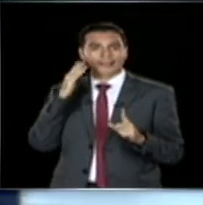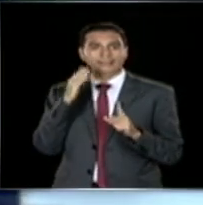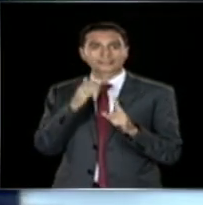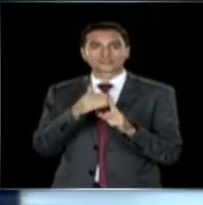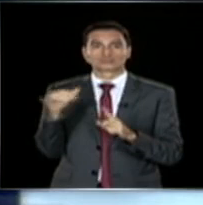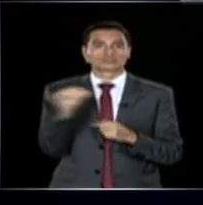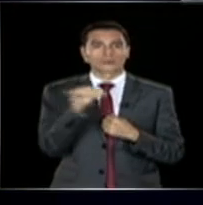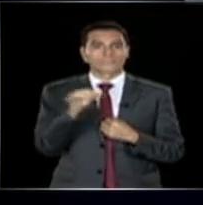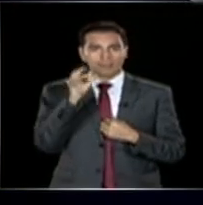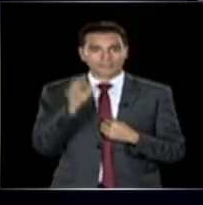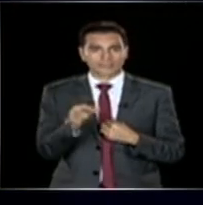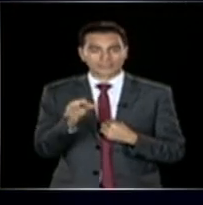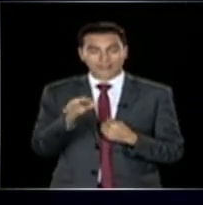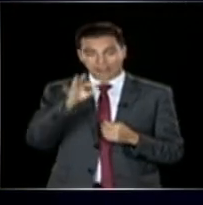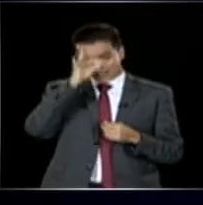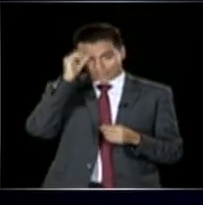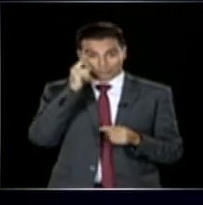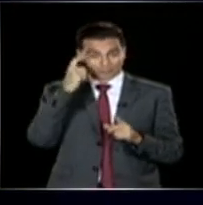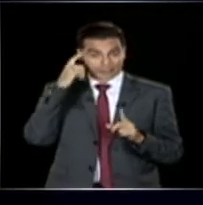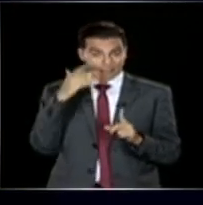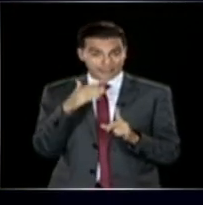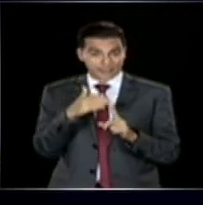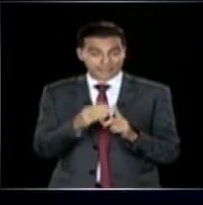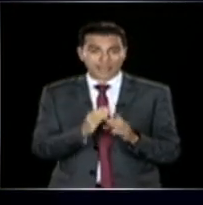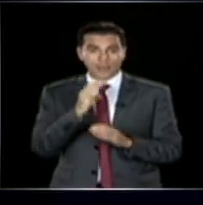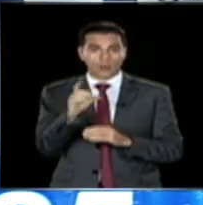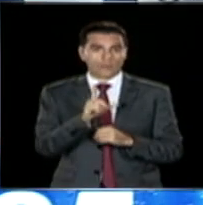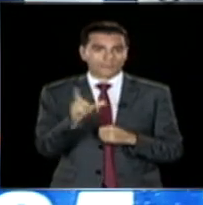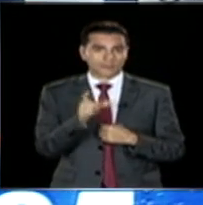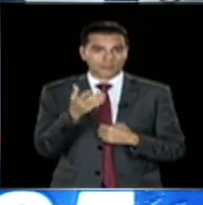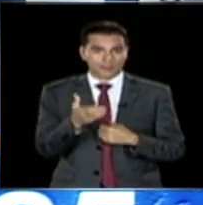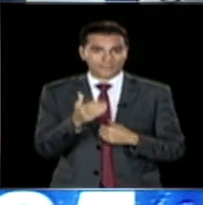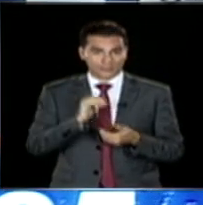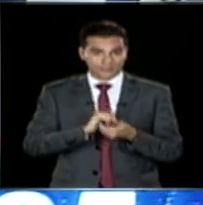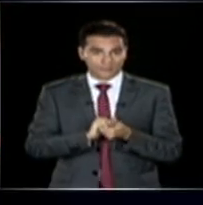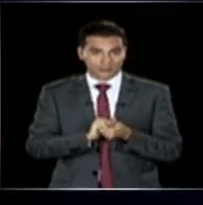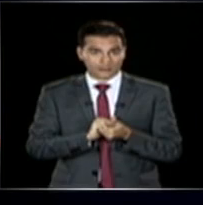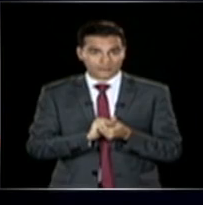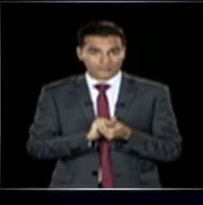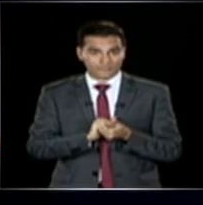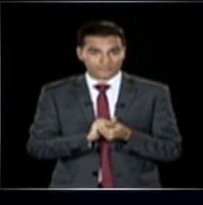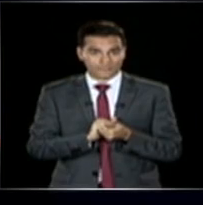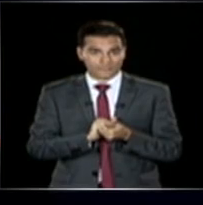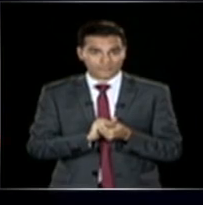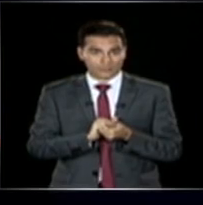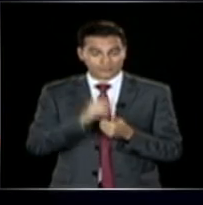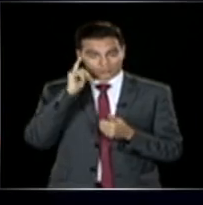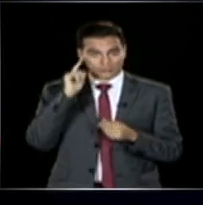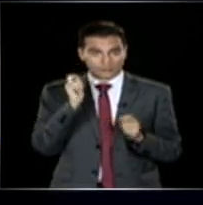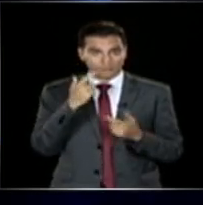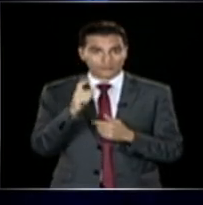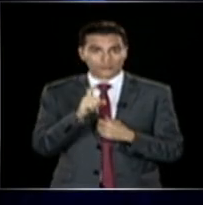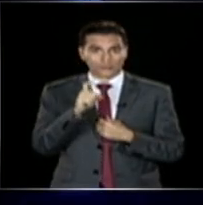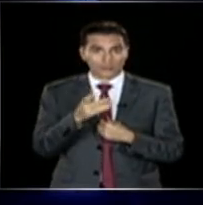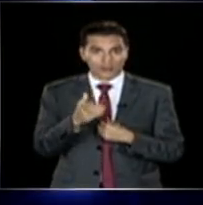تركيز. اللي هيركز هيجاوب صح. اتفقنا؟ سرعة البديهة. والسؤال